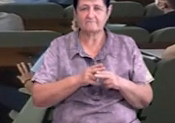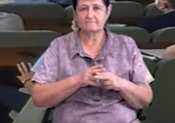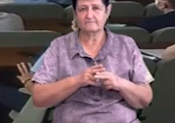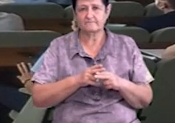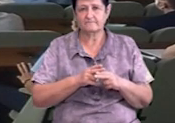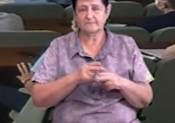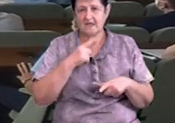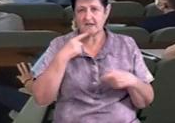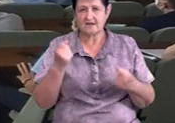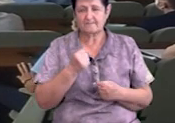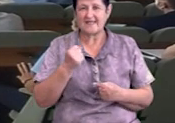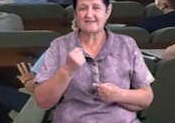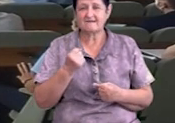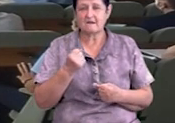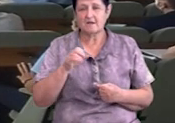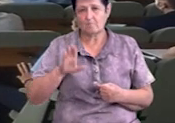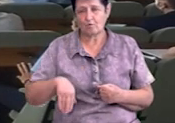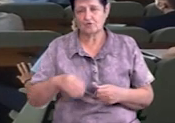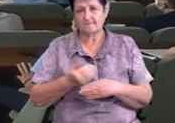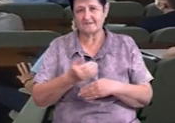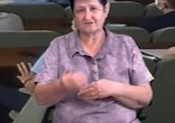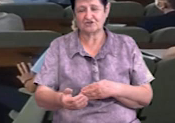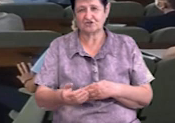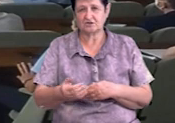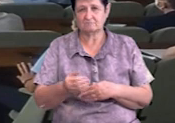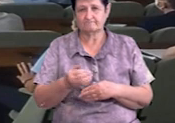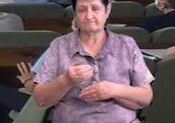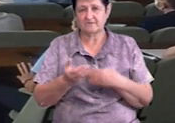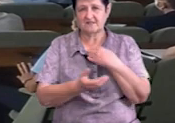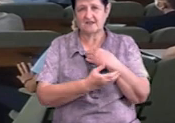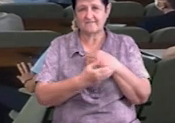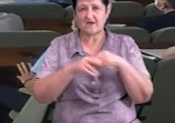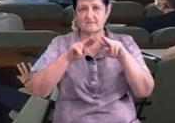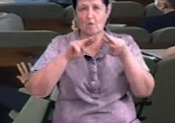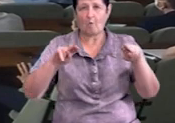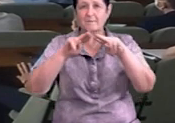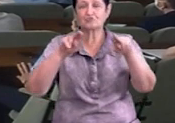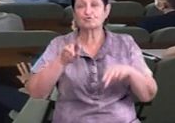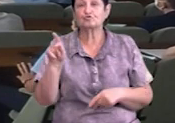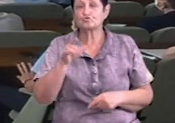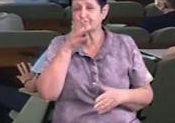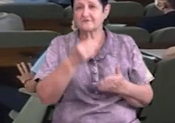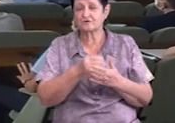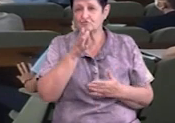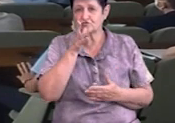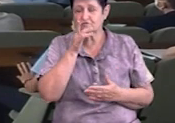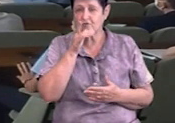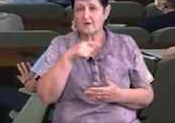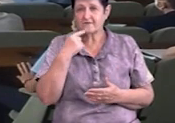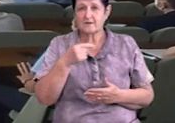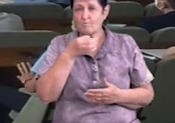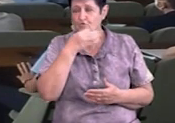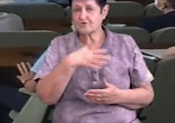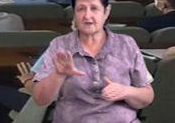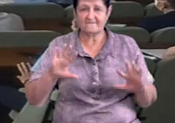кріплення, до яких потім пізніше прикріплена дерев'яна обрішотка. Що в свою чергу фахівці кажуть, що в будь-якому